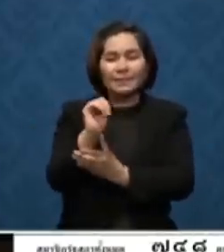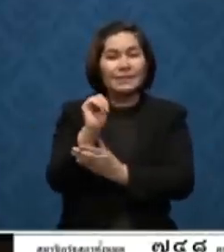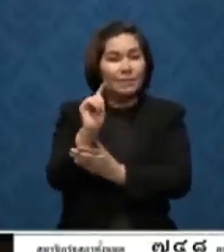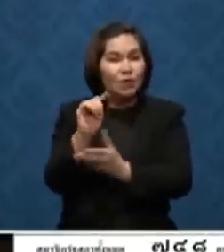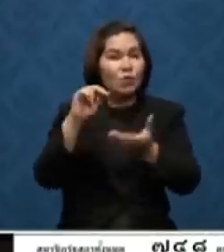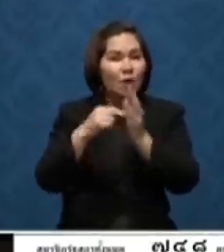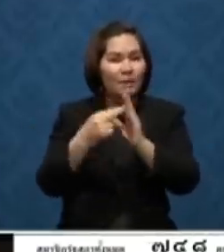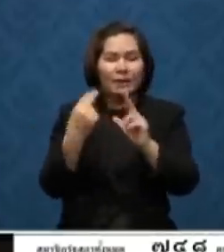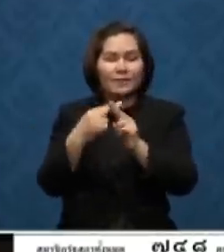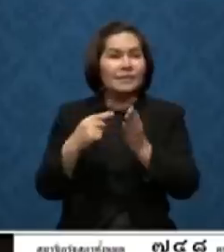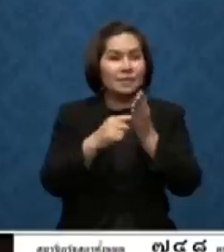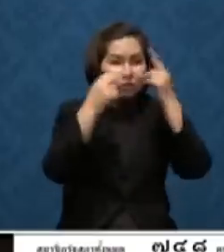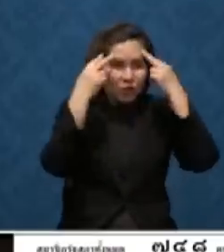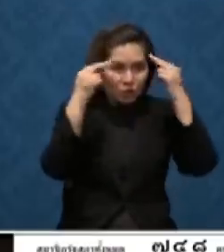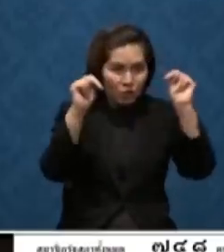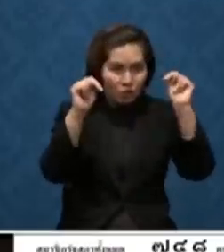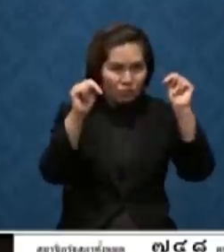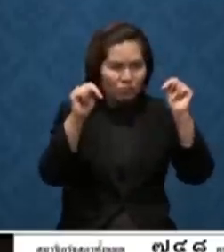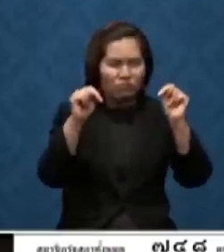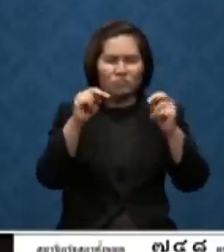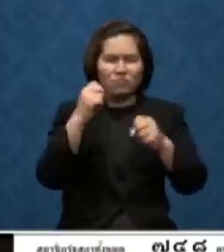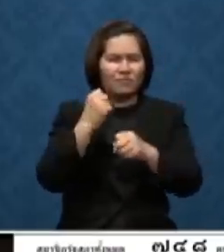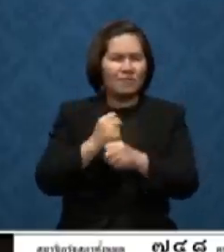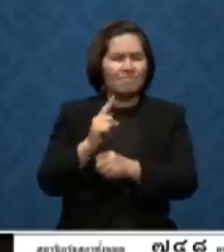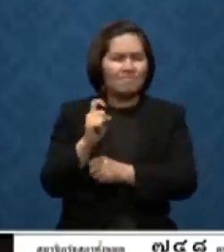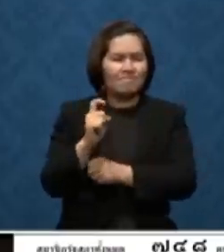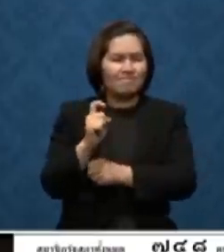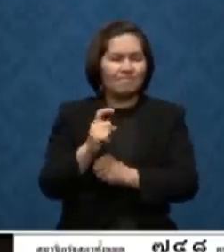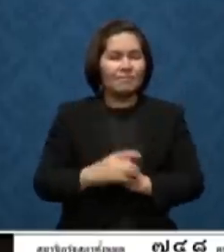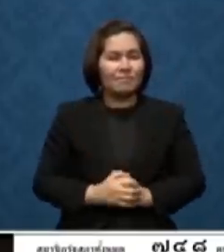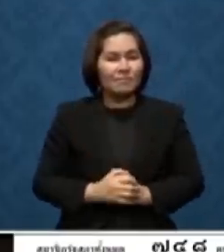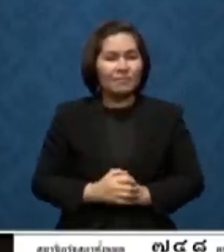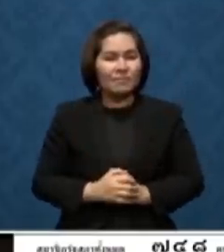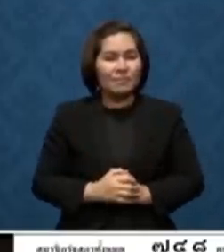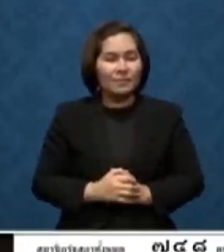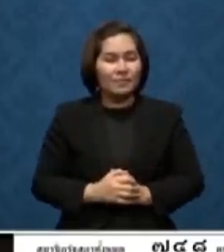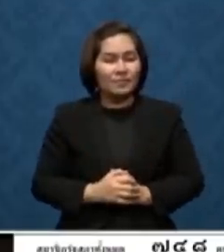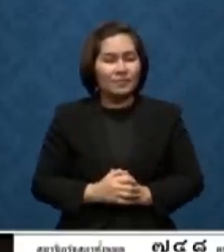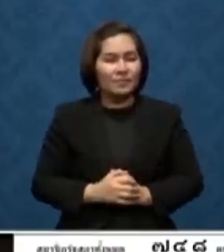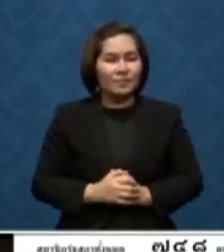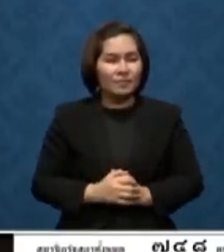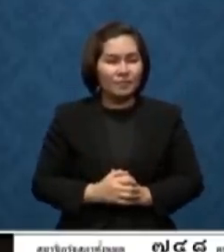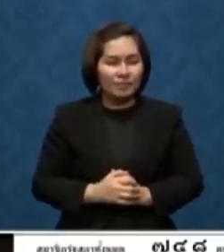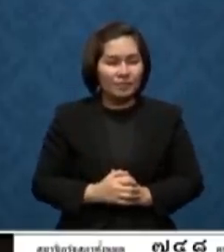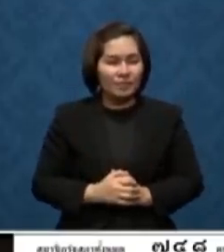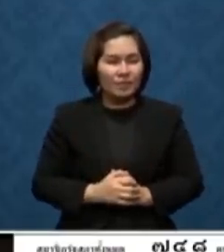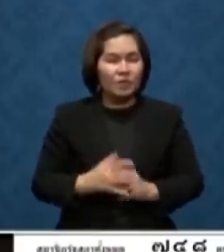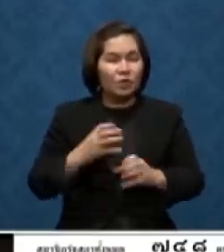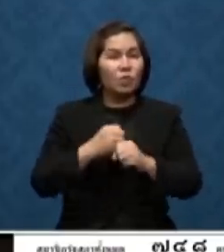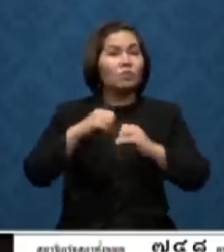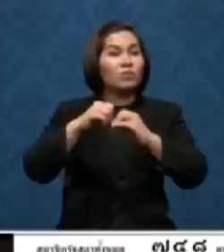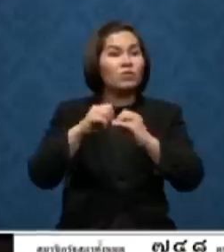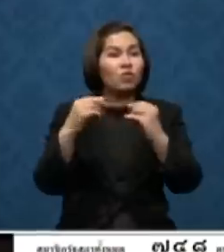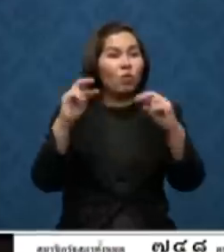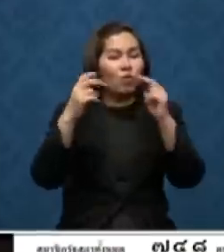เสนอชื่อนายกรัฐมนตรีจึงไม่สามารถตีความเช่นนั้นได้นะครับการตีความว่ายุติตกไปจึงเป็นการ